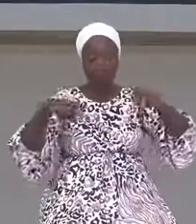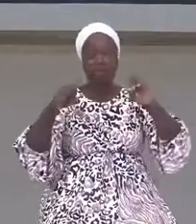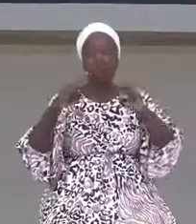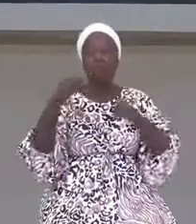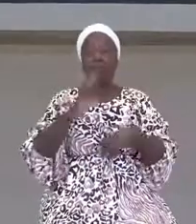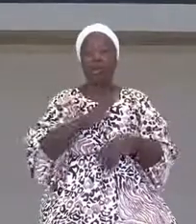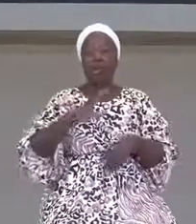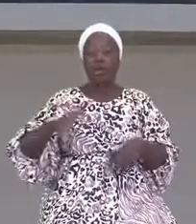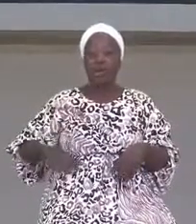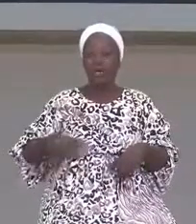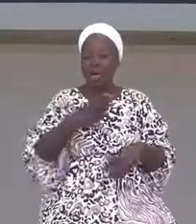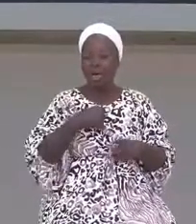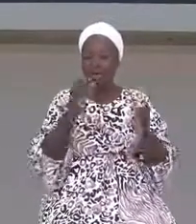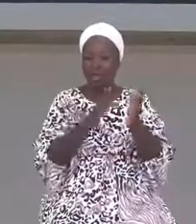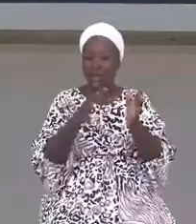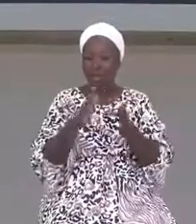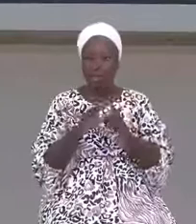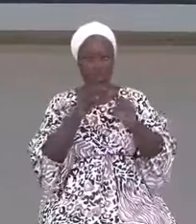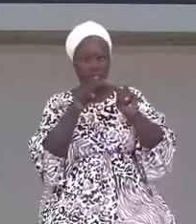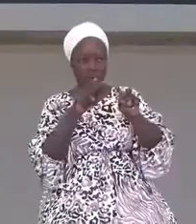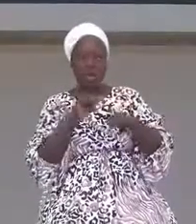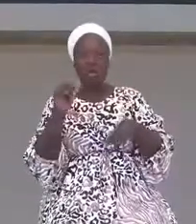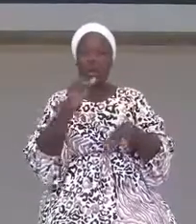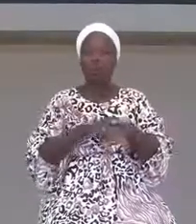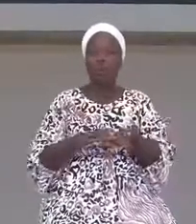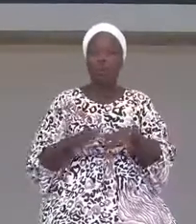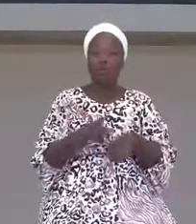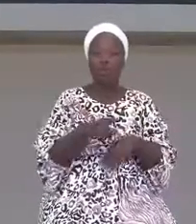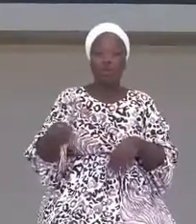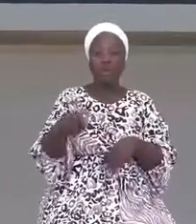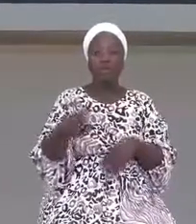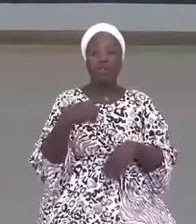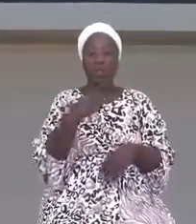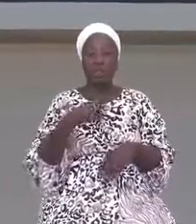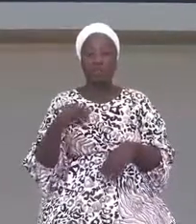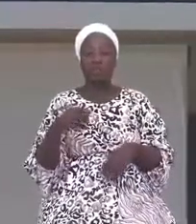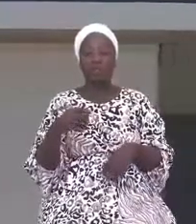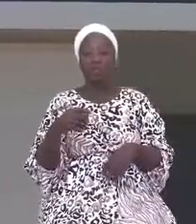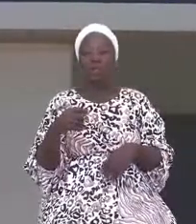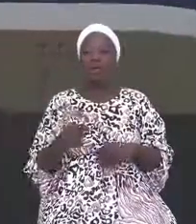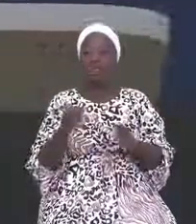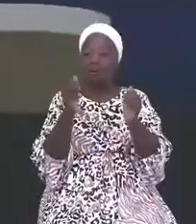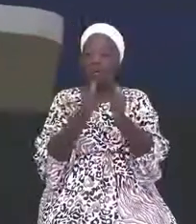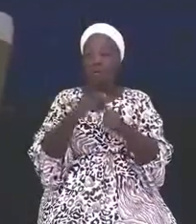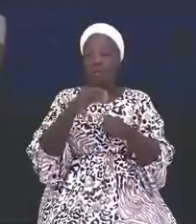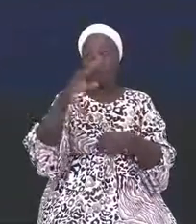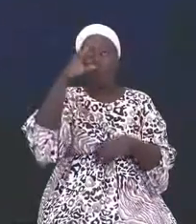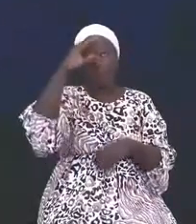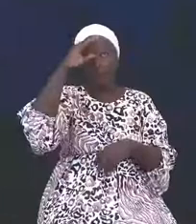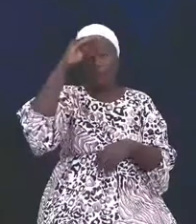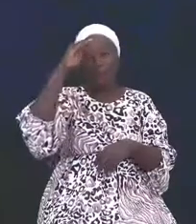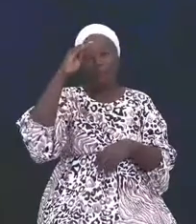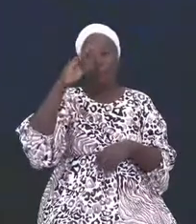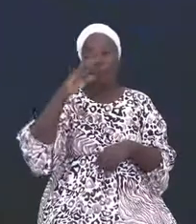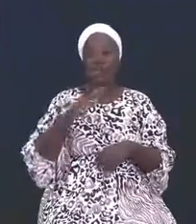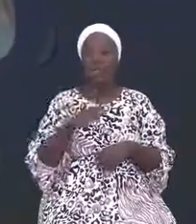Christ. Jésus les regarda et dit, cela est impossible